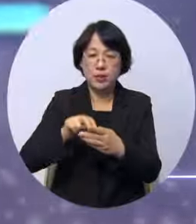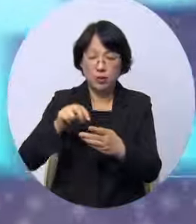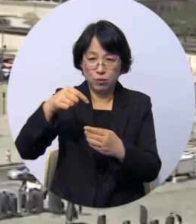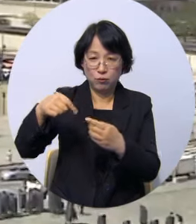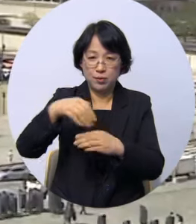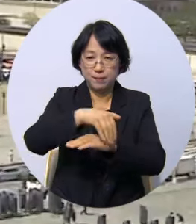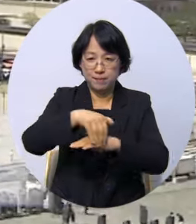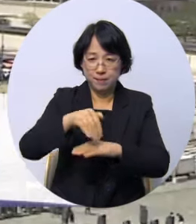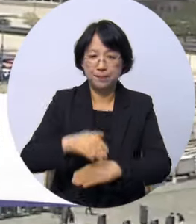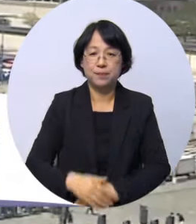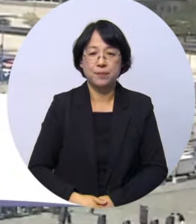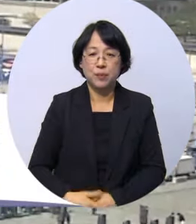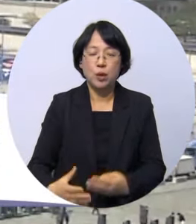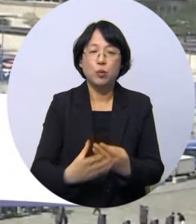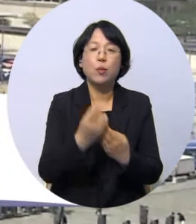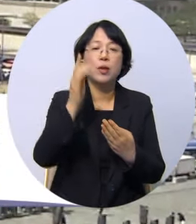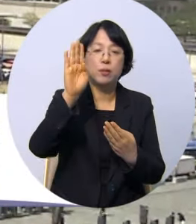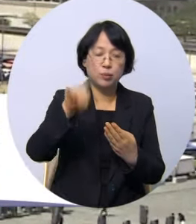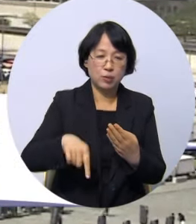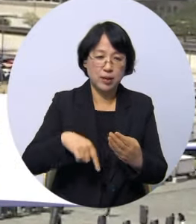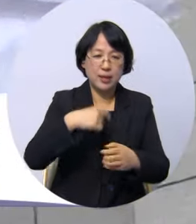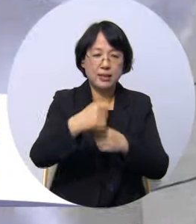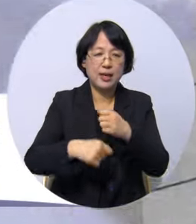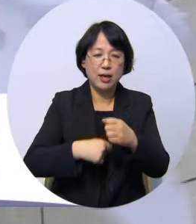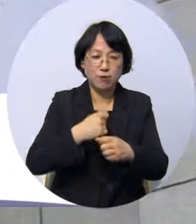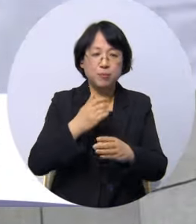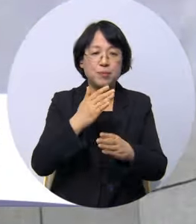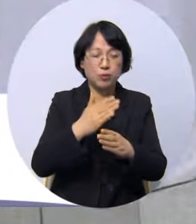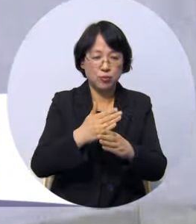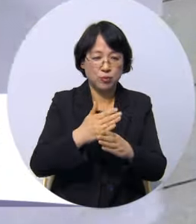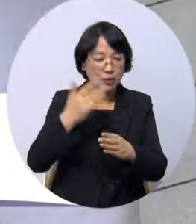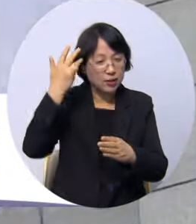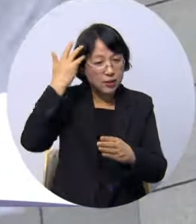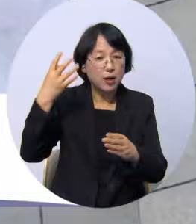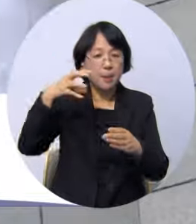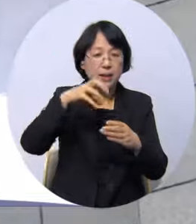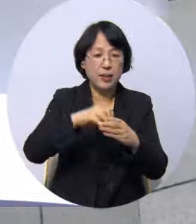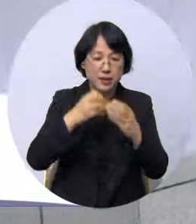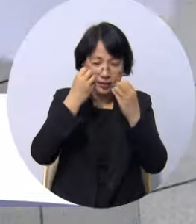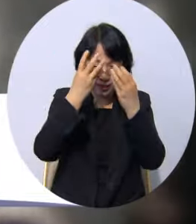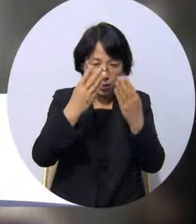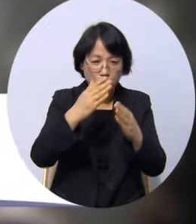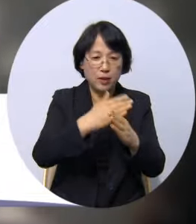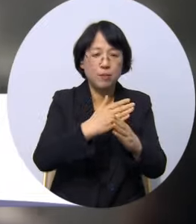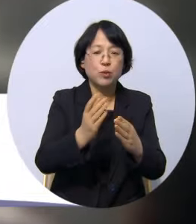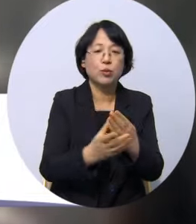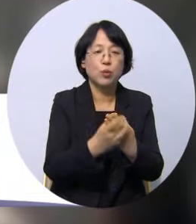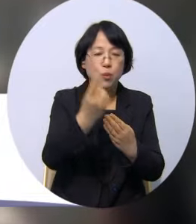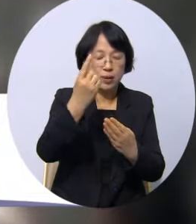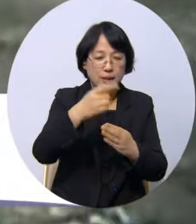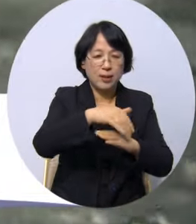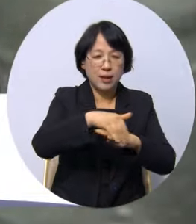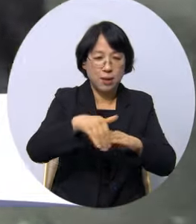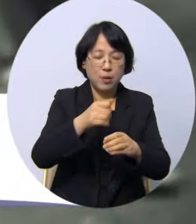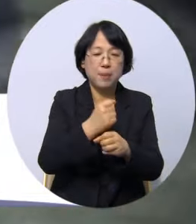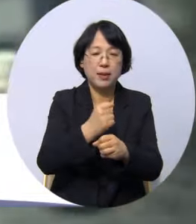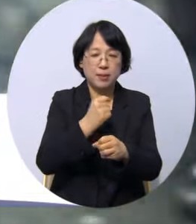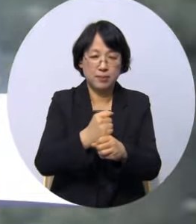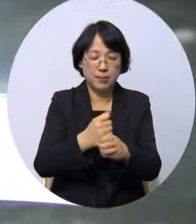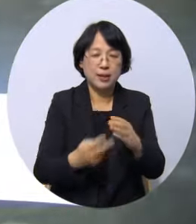운영합니다 통일부가 자유민주주의 철학을 반영한 새로운 통일 구상을 마련합니다 탈북민 지원체계를